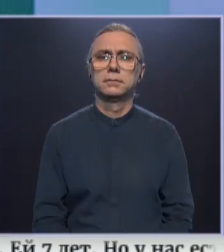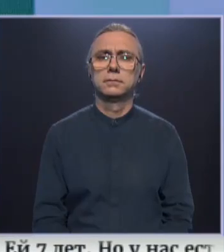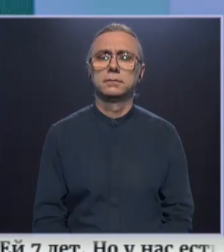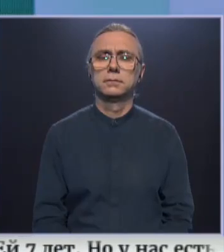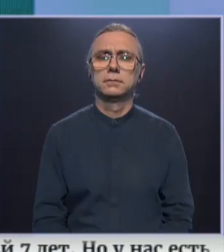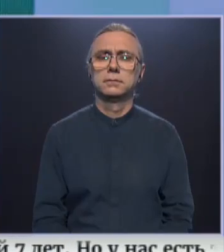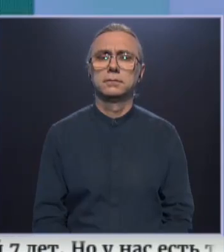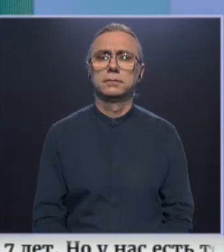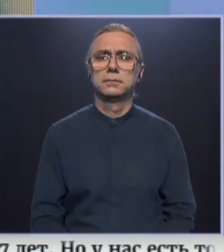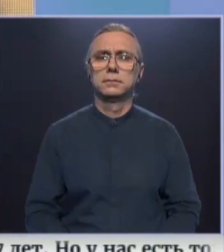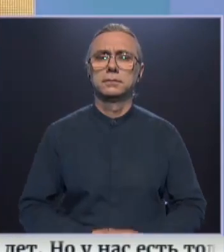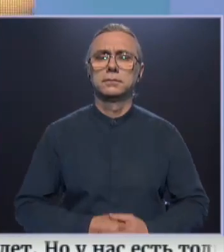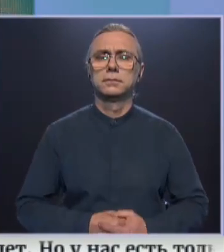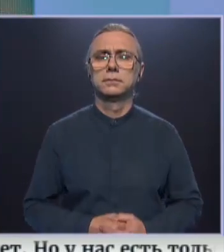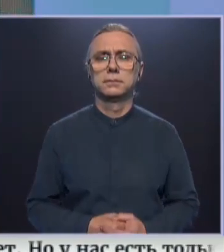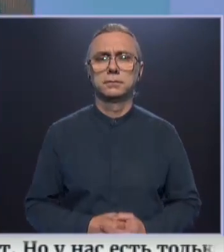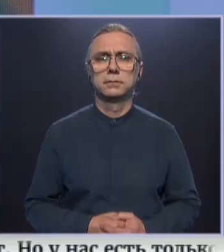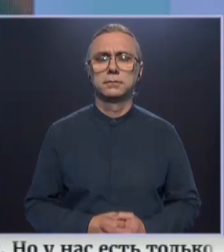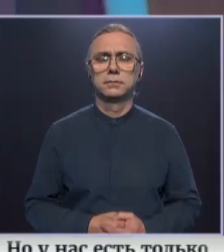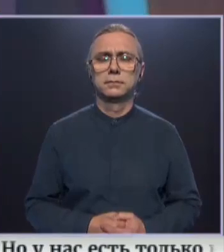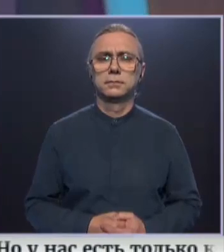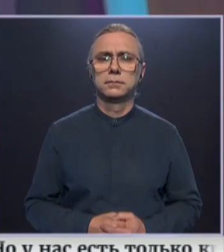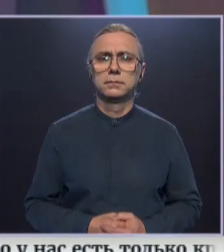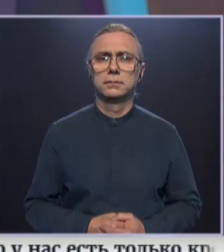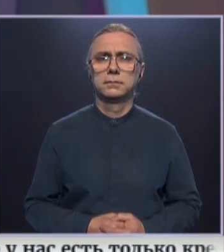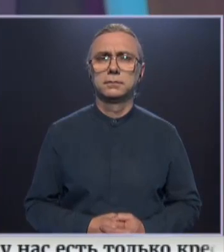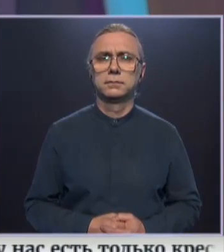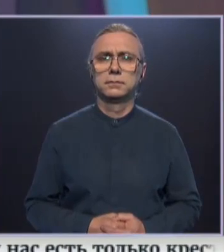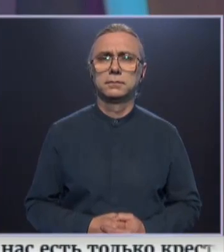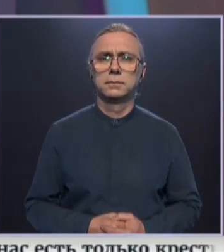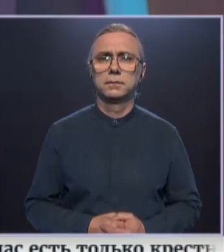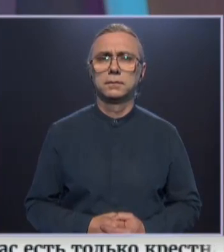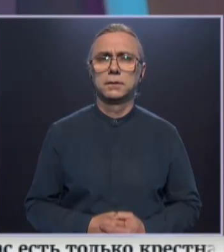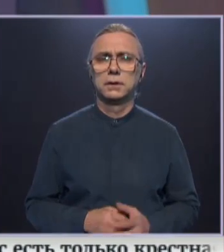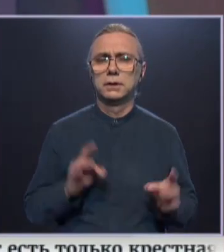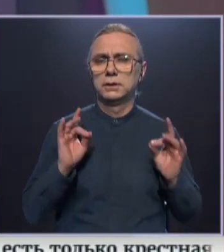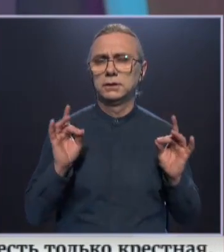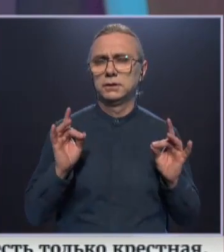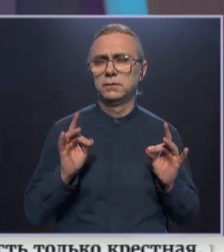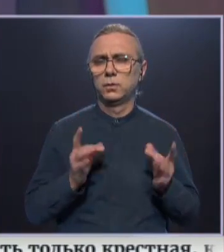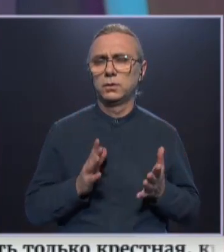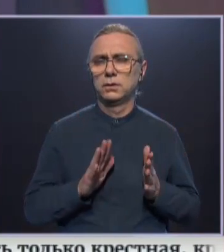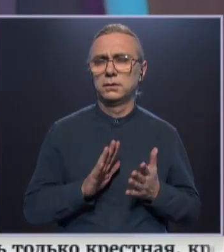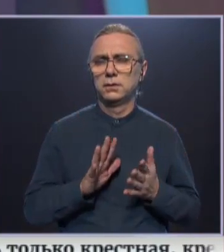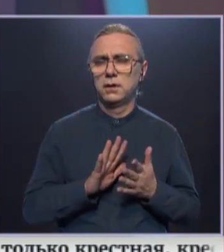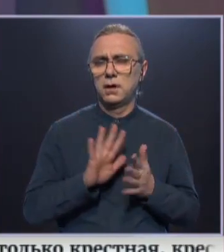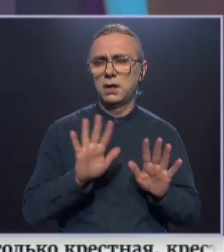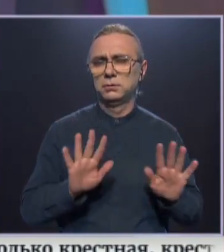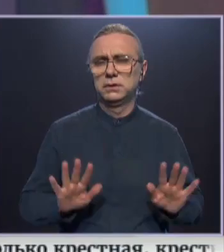дочь. Убили с особой жестокостью. Уже 3 года прошло. Боль, слезы.